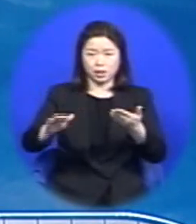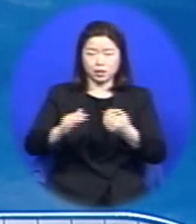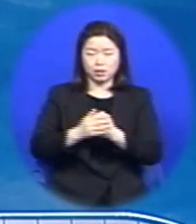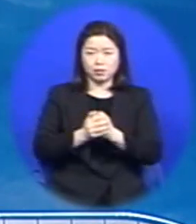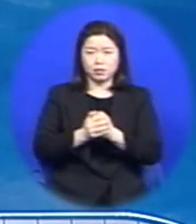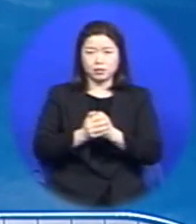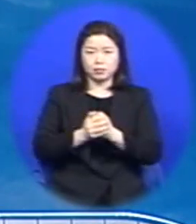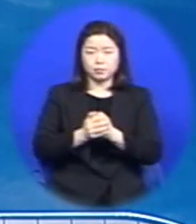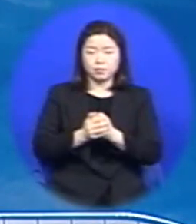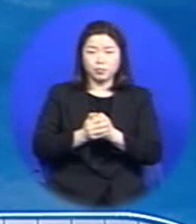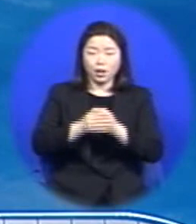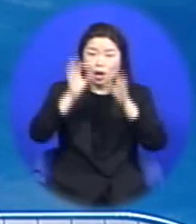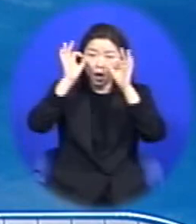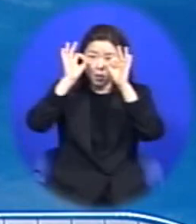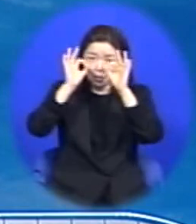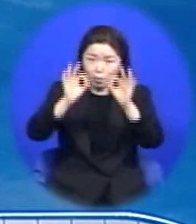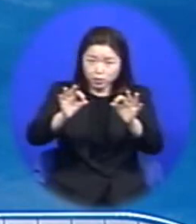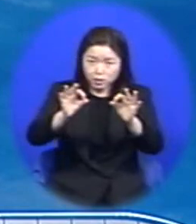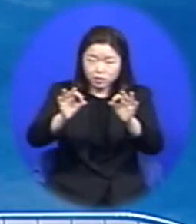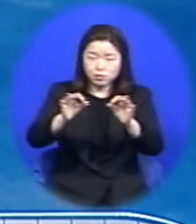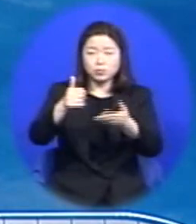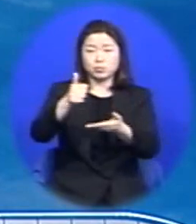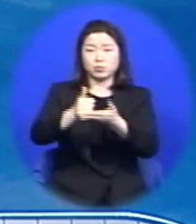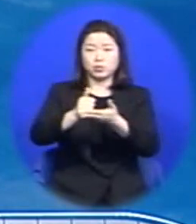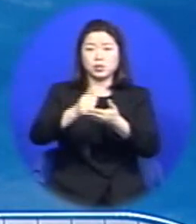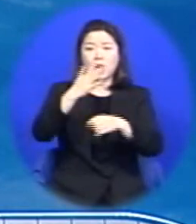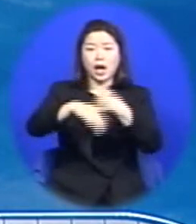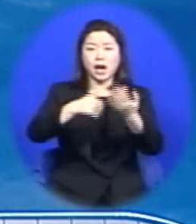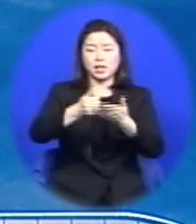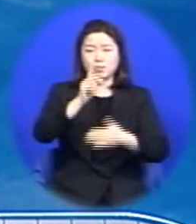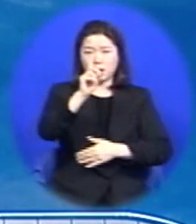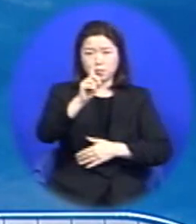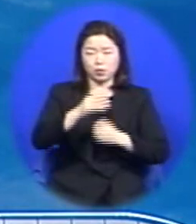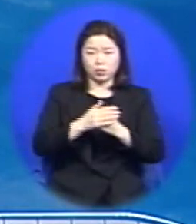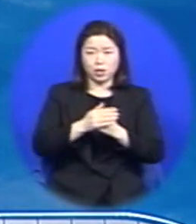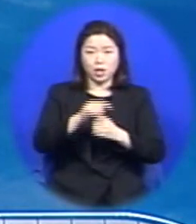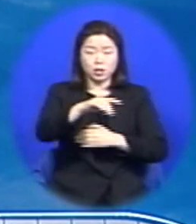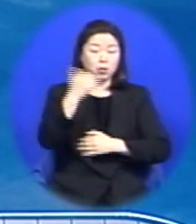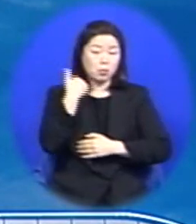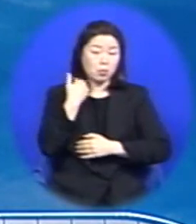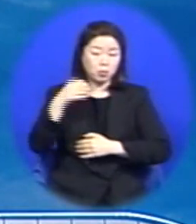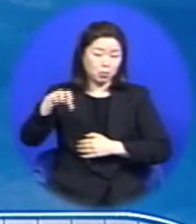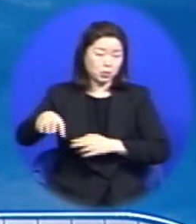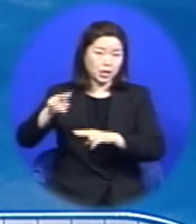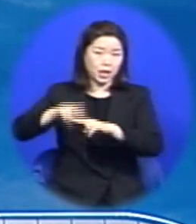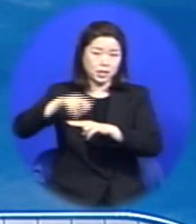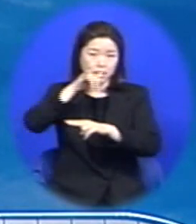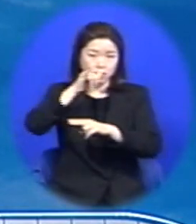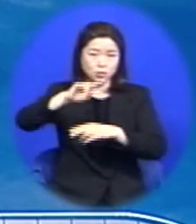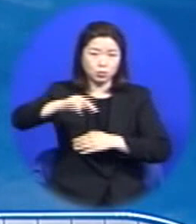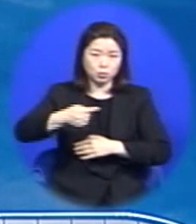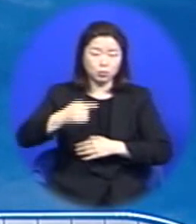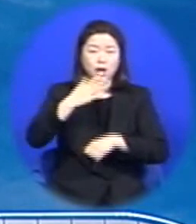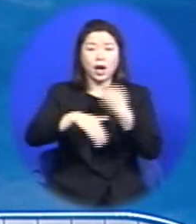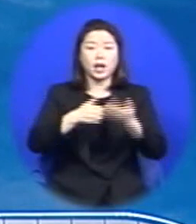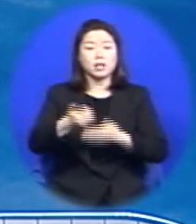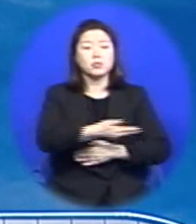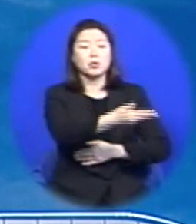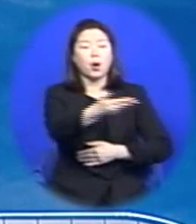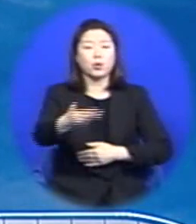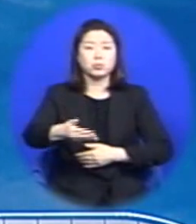배웁니다. 보시는 분은 하나님 한 분이세요. 여러분이 구석진 곳에 앉아있다 할지라도 하나님은 여러분의 예배를